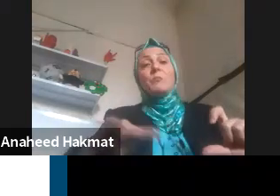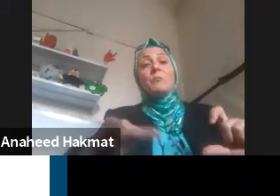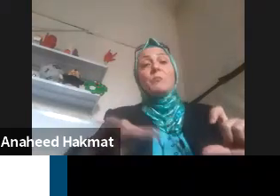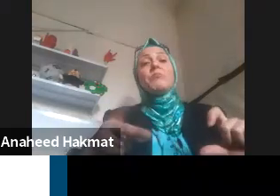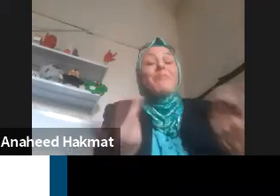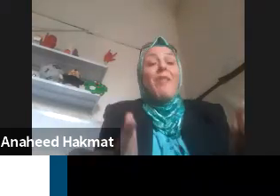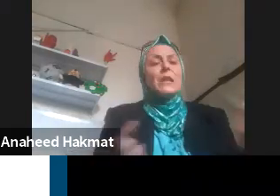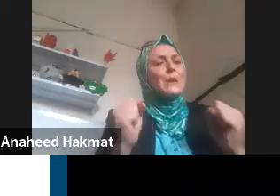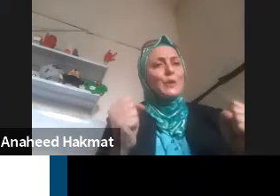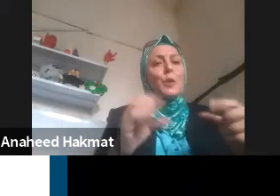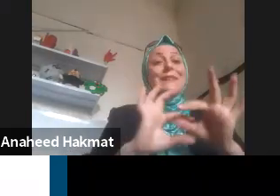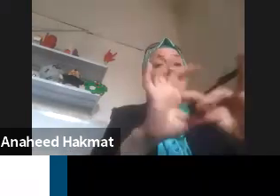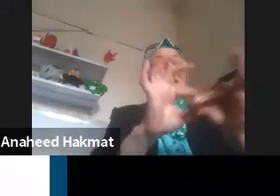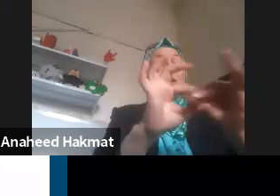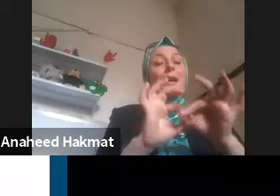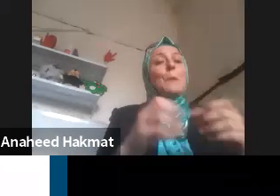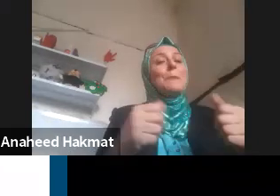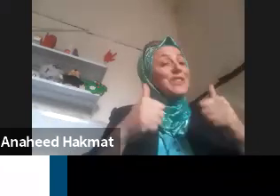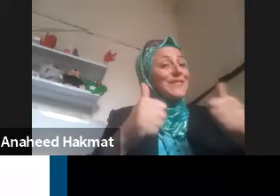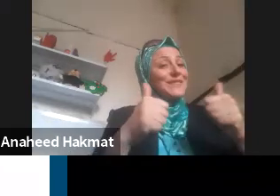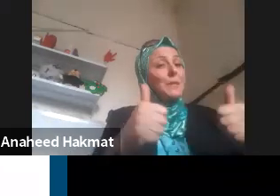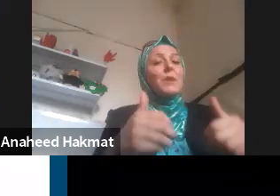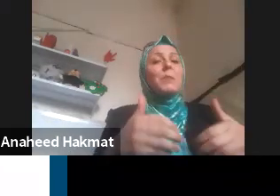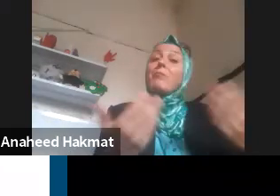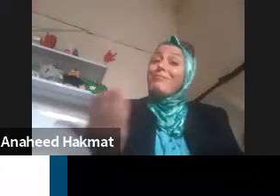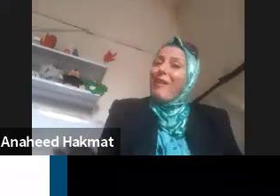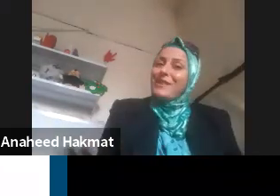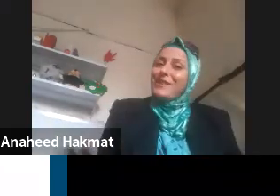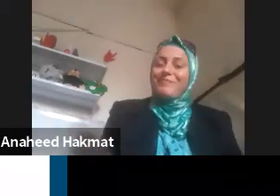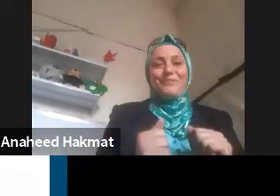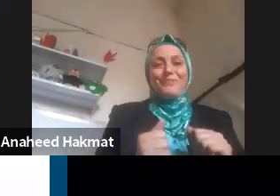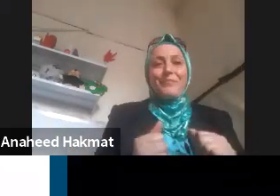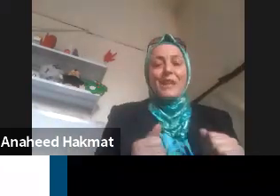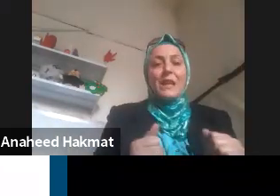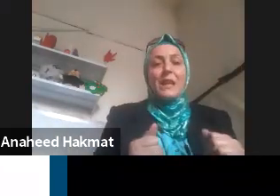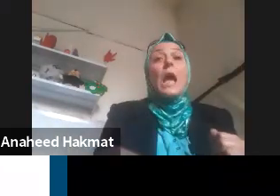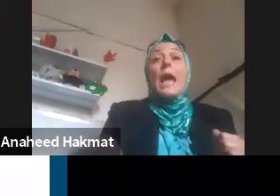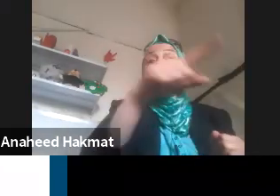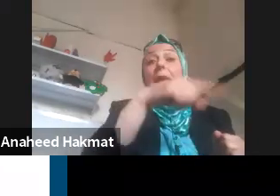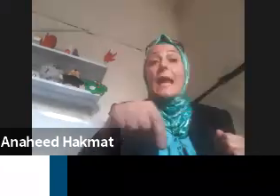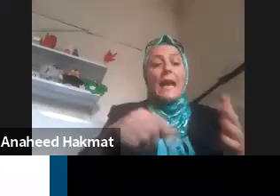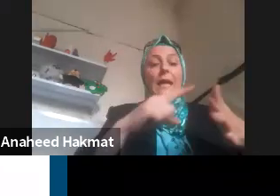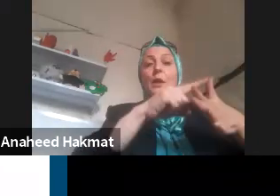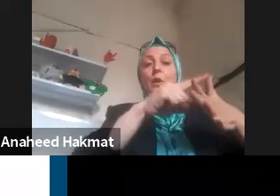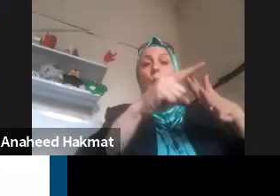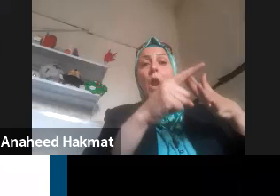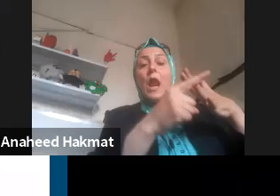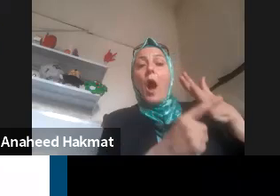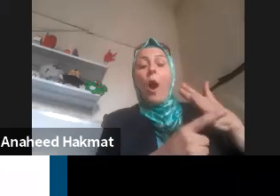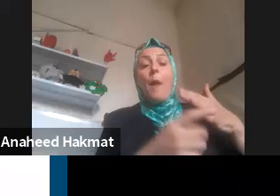ذوي الإعاقة. شو هند العوامل المهمة بنطاق الدراسة بعد كورونا عند ذوي